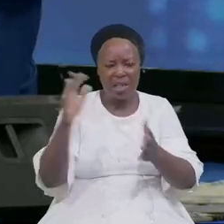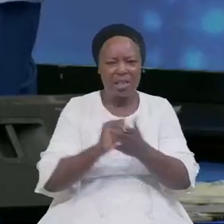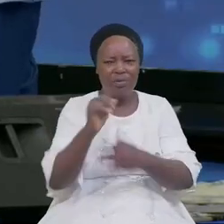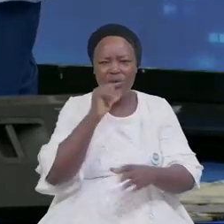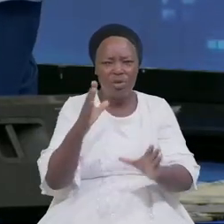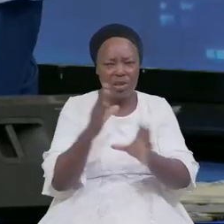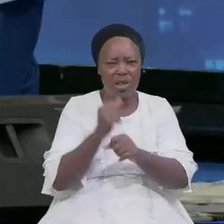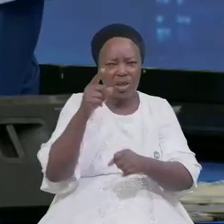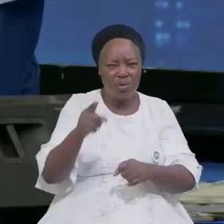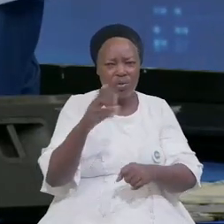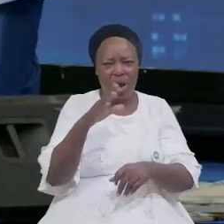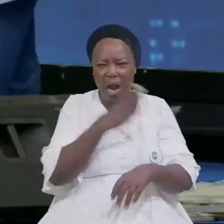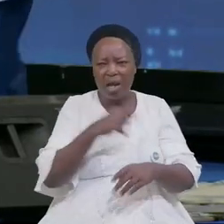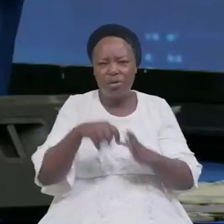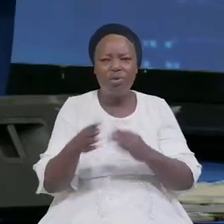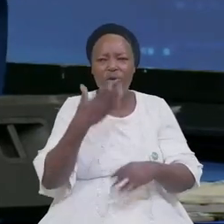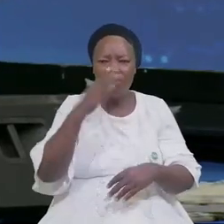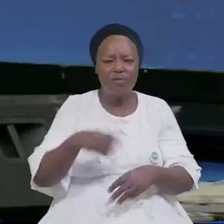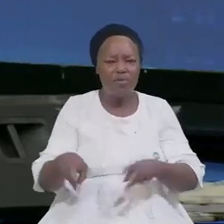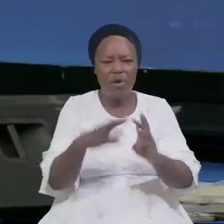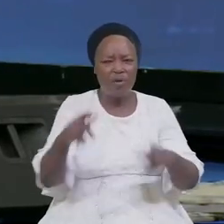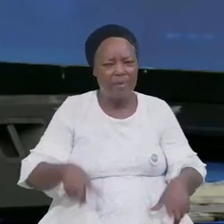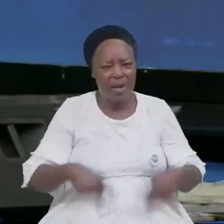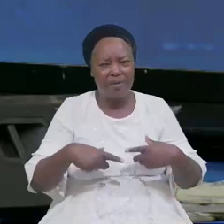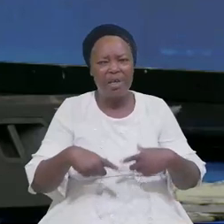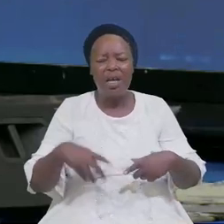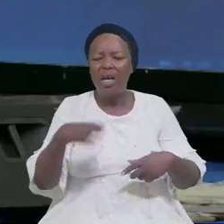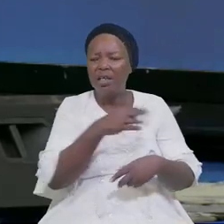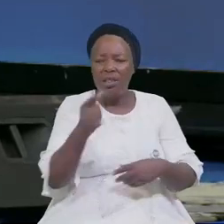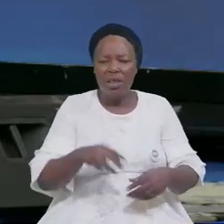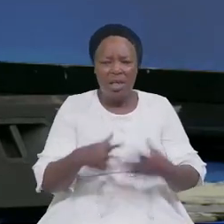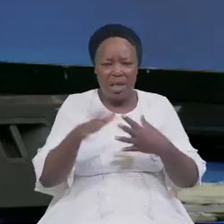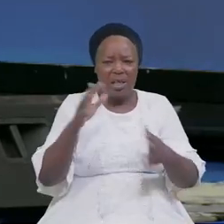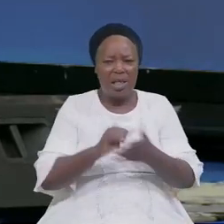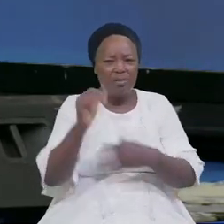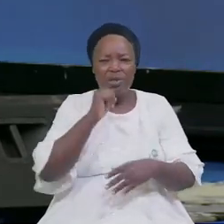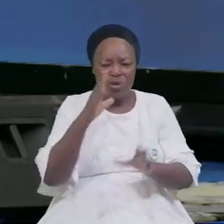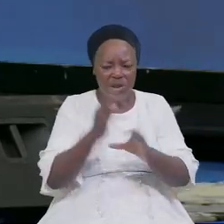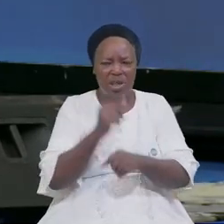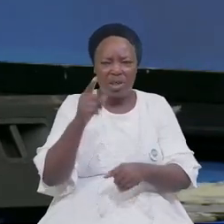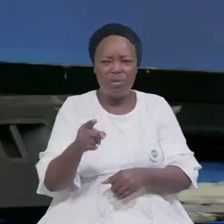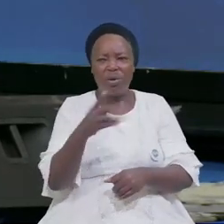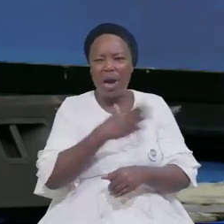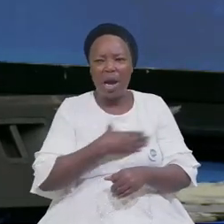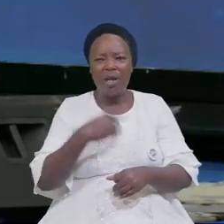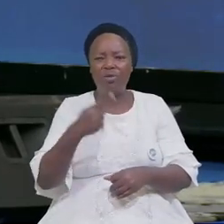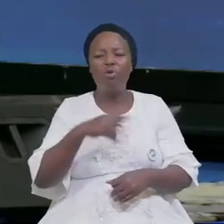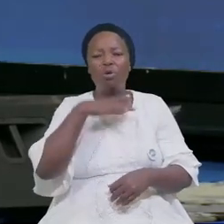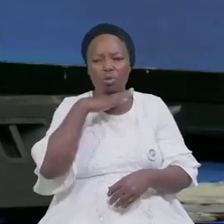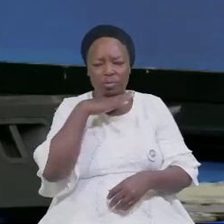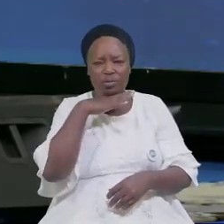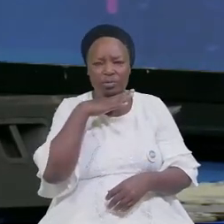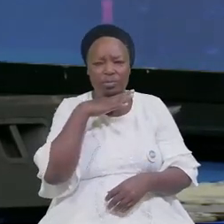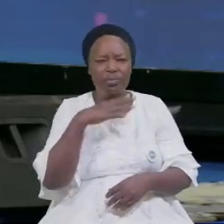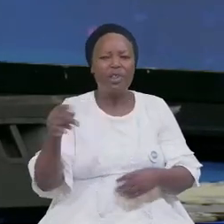porte qui ne peut pas vous contenir avec votre crime, la porte qui ne peut pas vous contenir avec